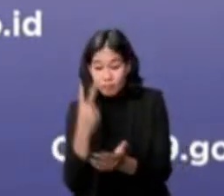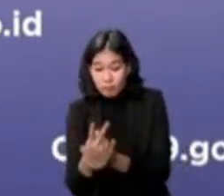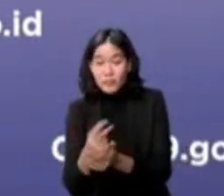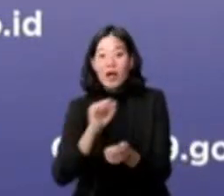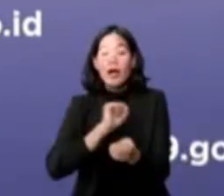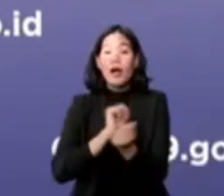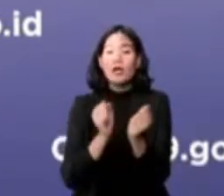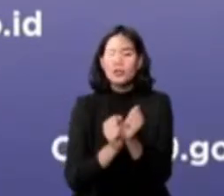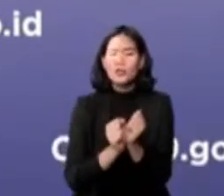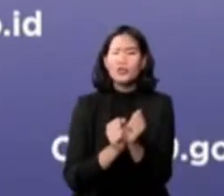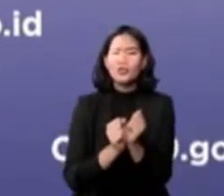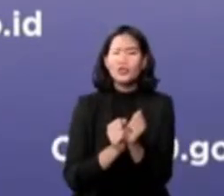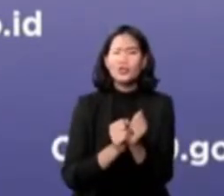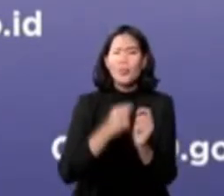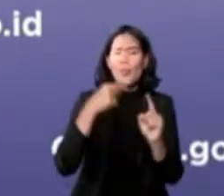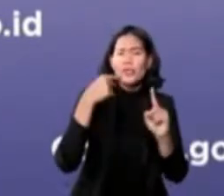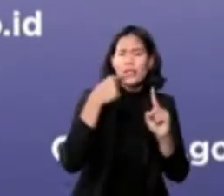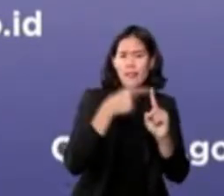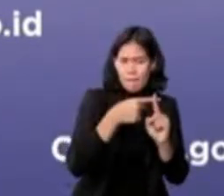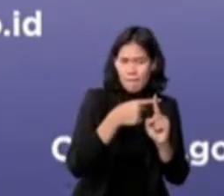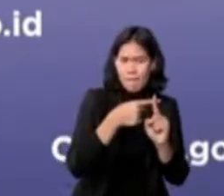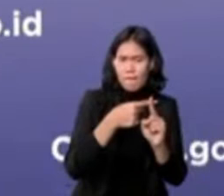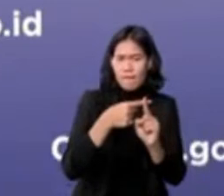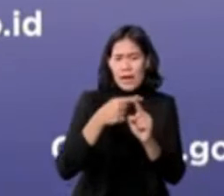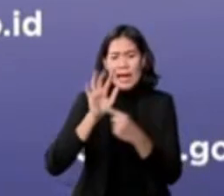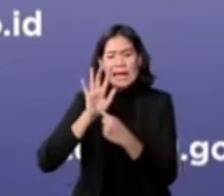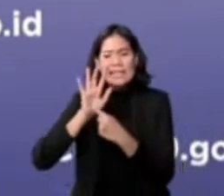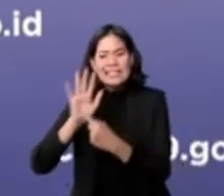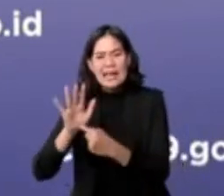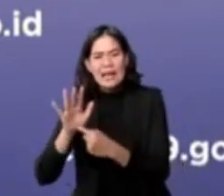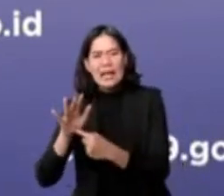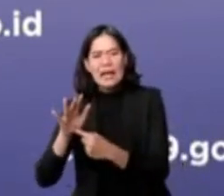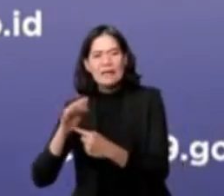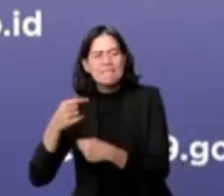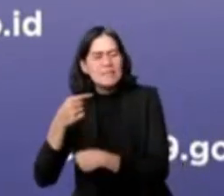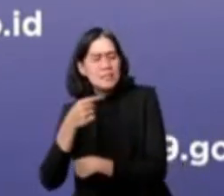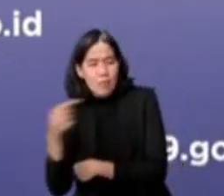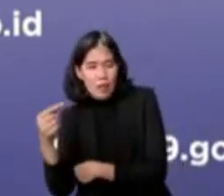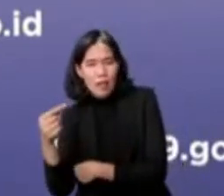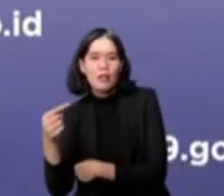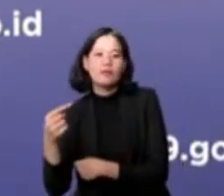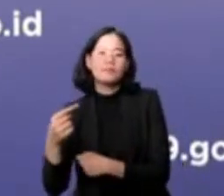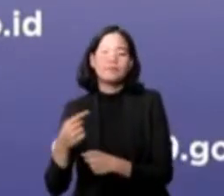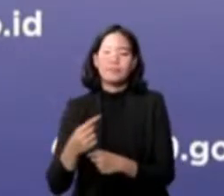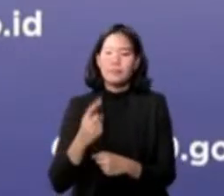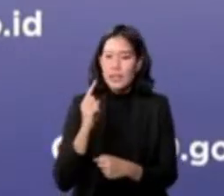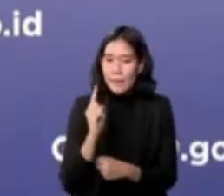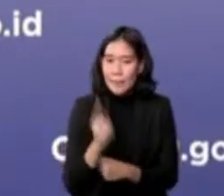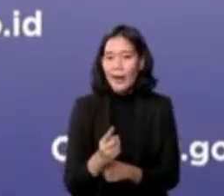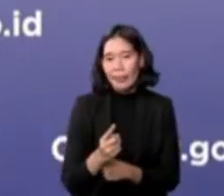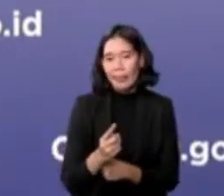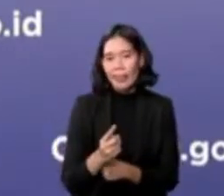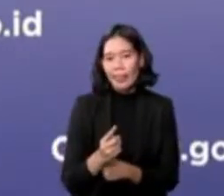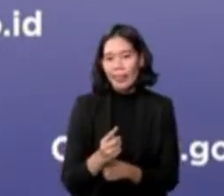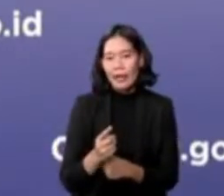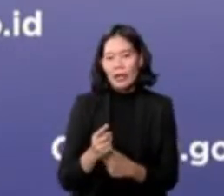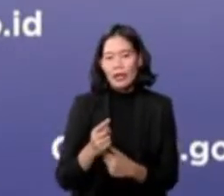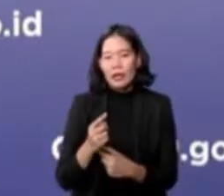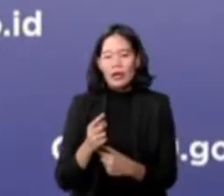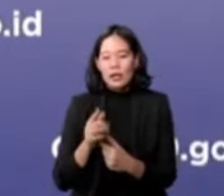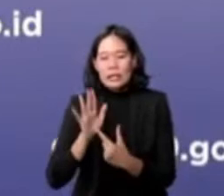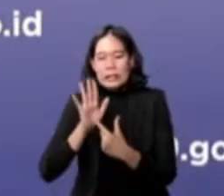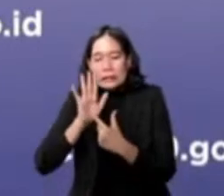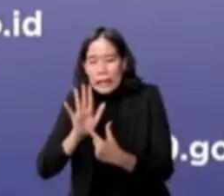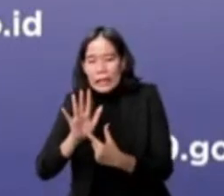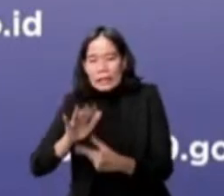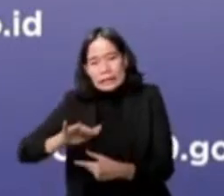temukan kasus-kasus positif dengan gejala yang minimal, bahkan tidak ada